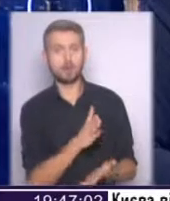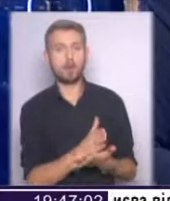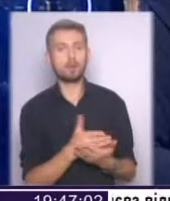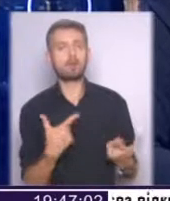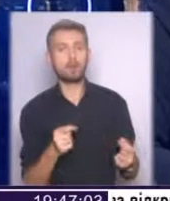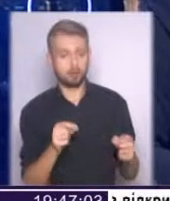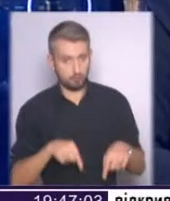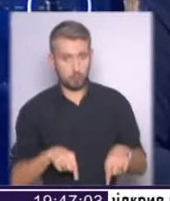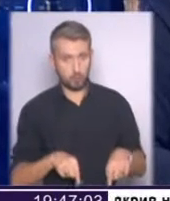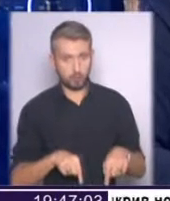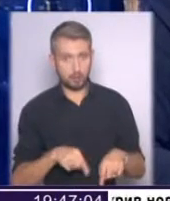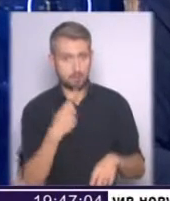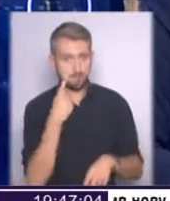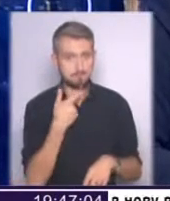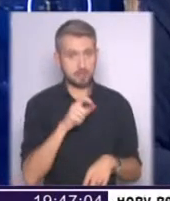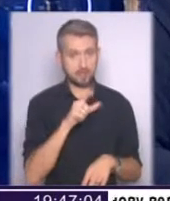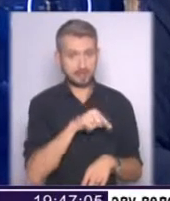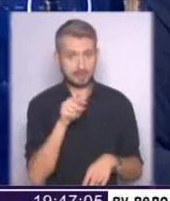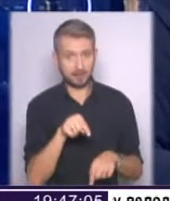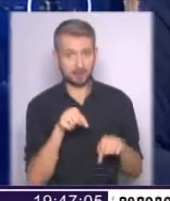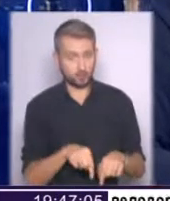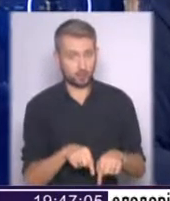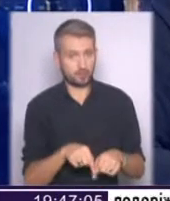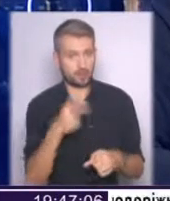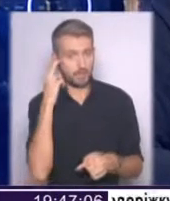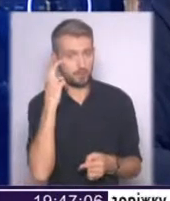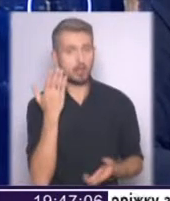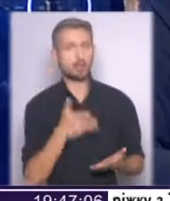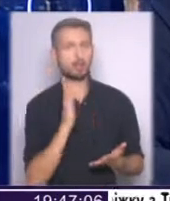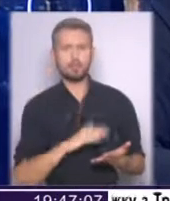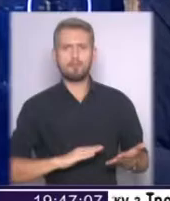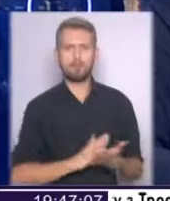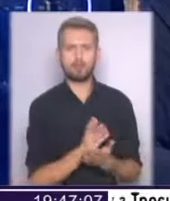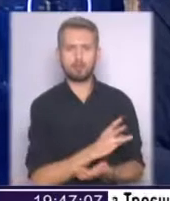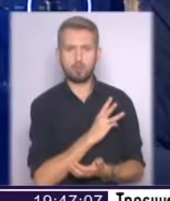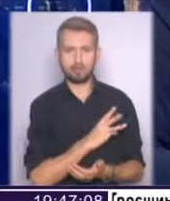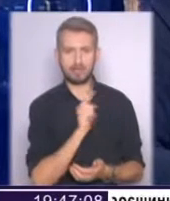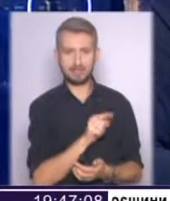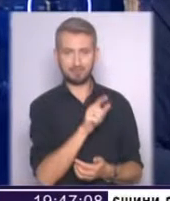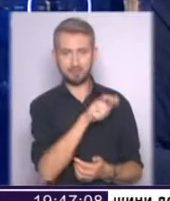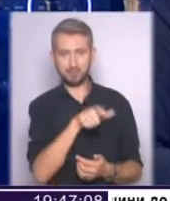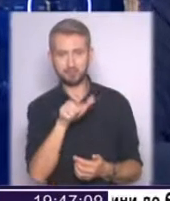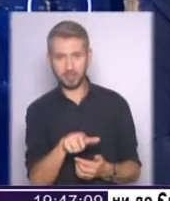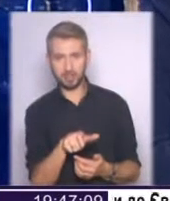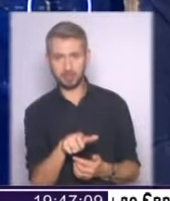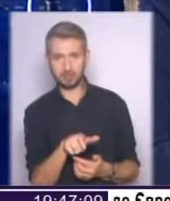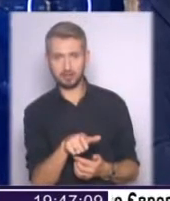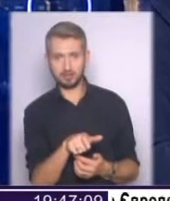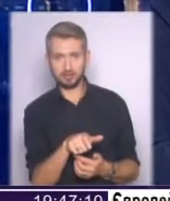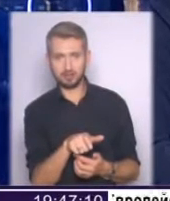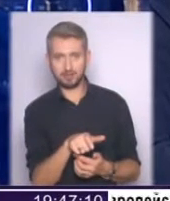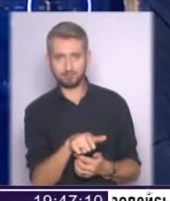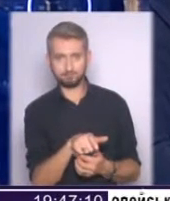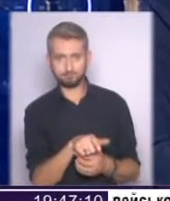принципі, тут, більшість з них, на Печерських пагорбах. Якщо буде політична воля з цими людьми, дійсно розібратися і це